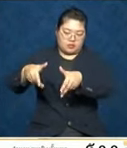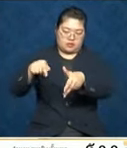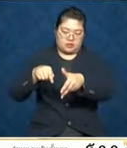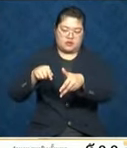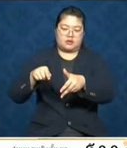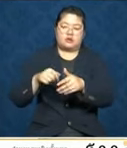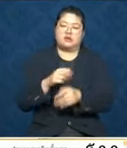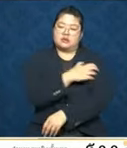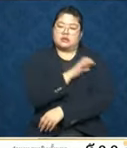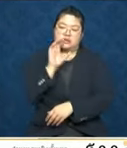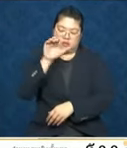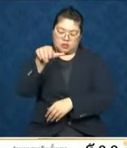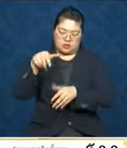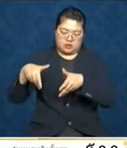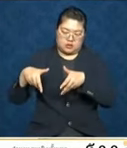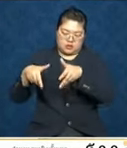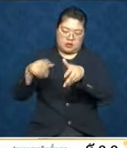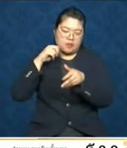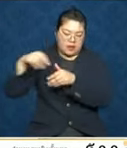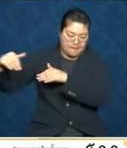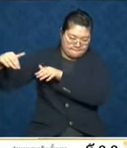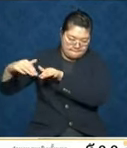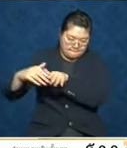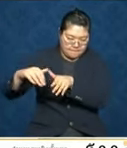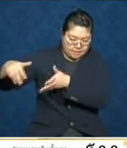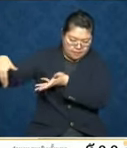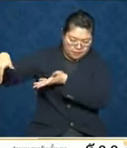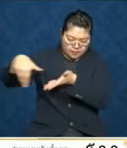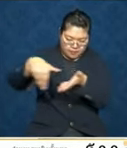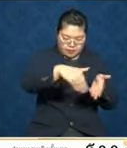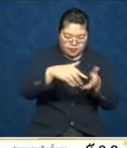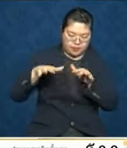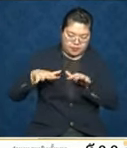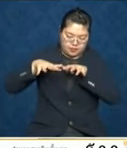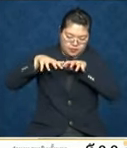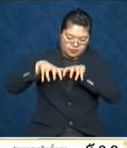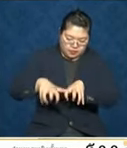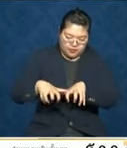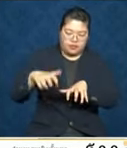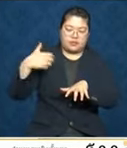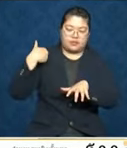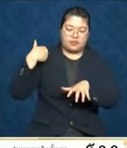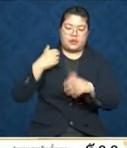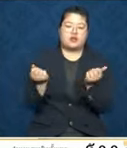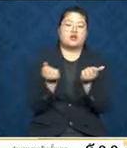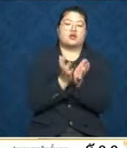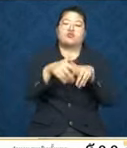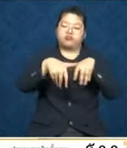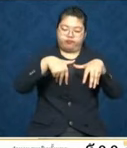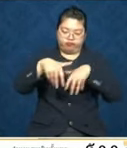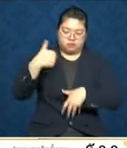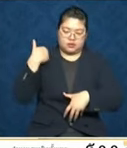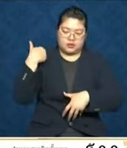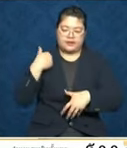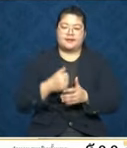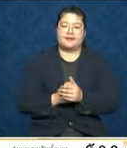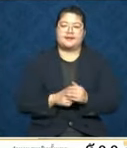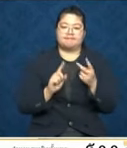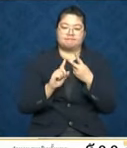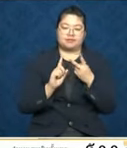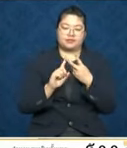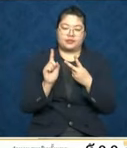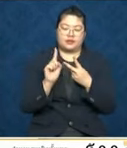เนื่องจากนะคะแม่น้ำเนี่ยได้ไหลผ่านและกัดเซาะริมตลิ่งซึ่งสร้างความเสียหายให้กับชุมชนเป็นอย่างมากค่ะและเรื่องที่ส